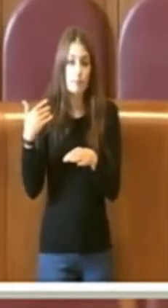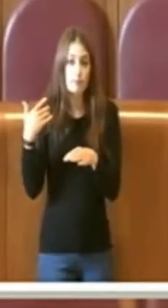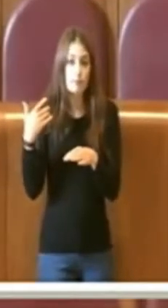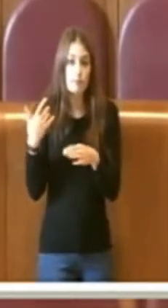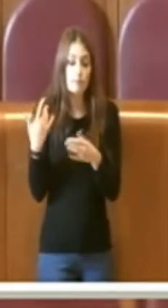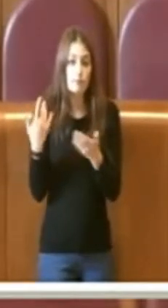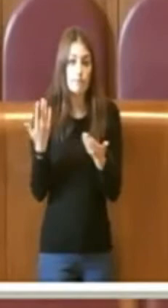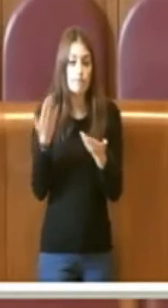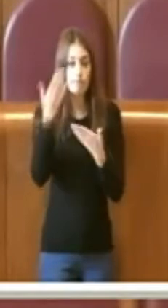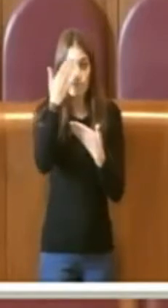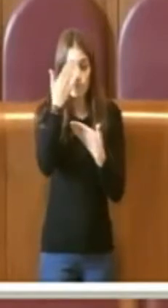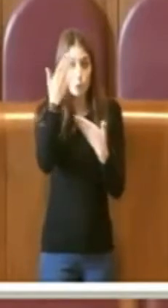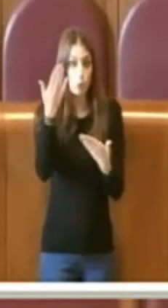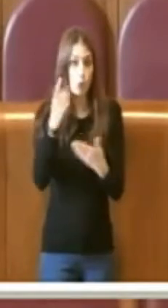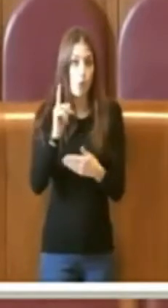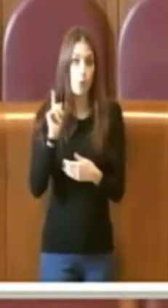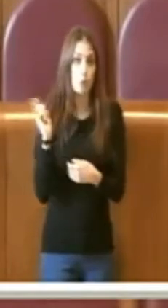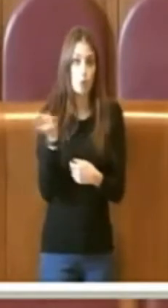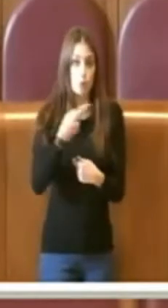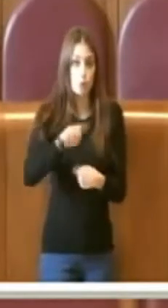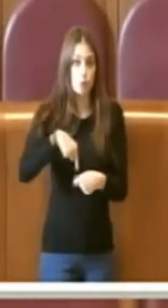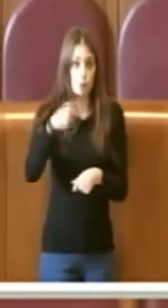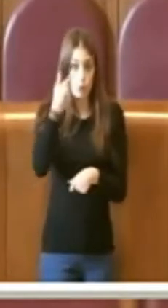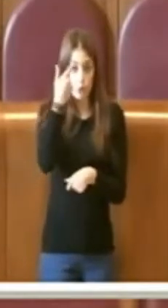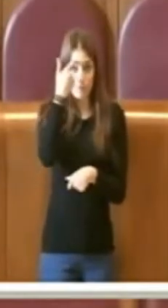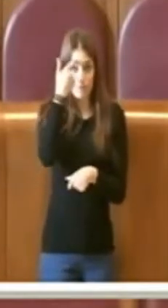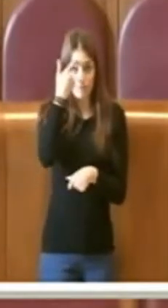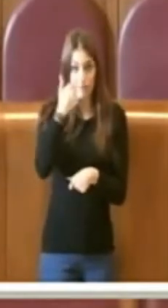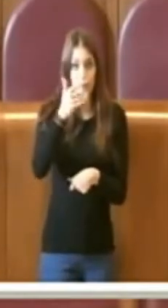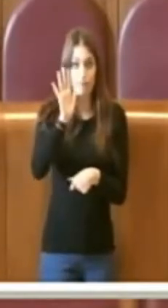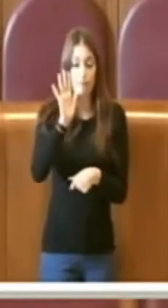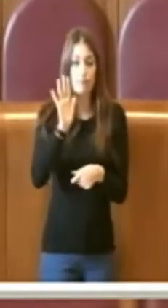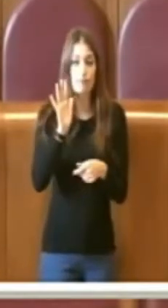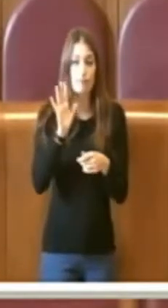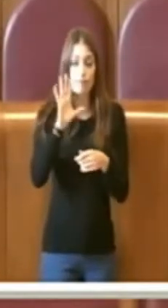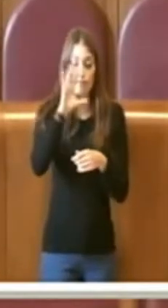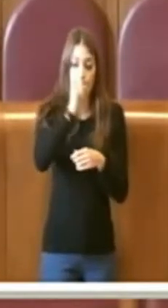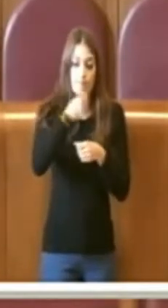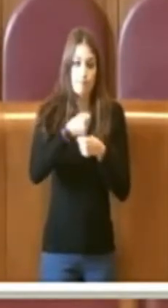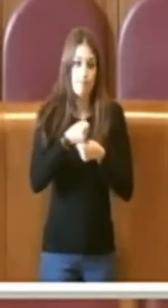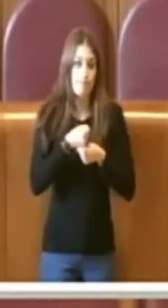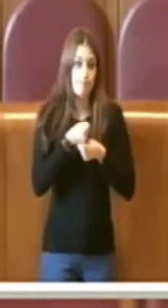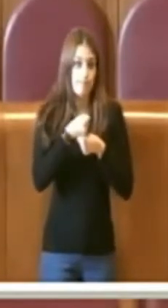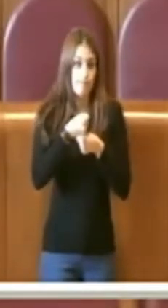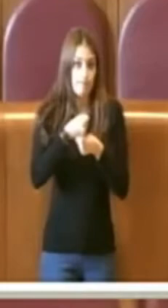ahimè ben tutti noi abbiamo imparato a rappresentare,